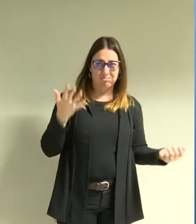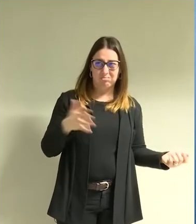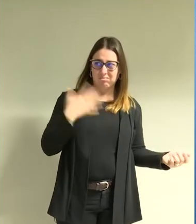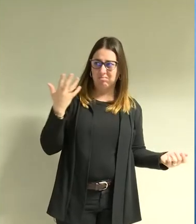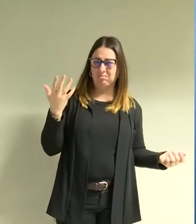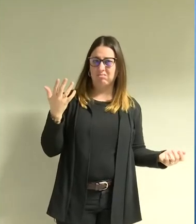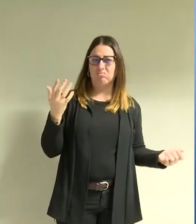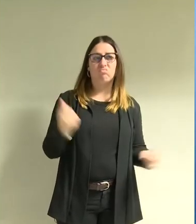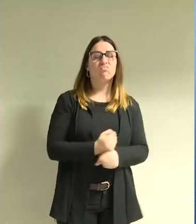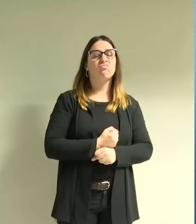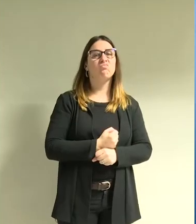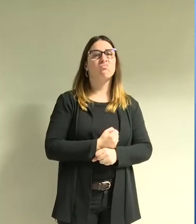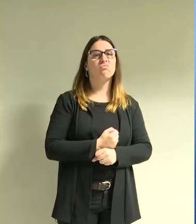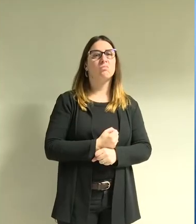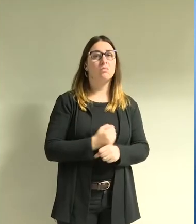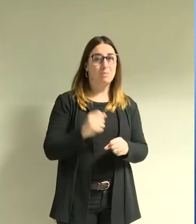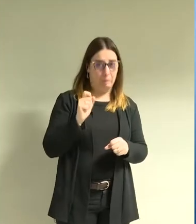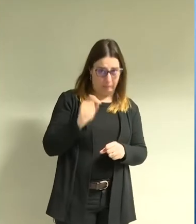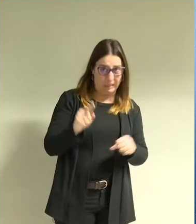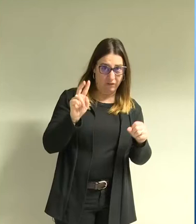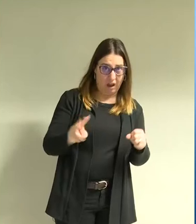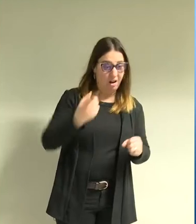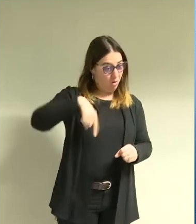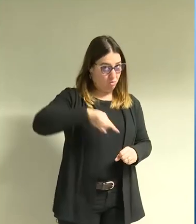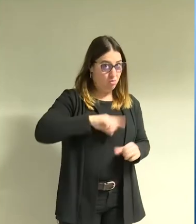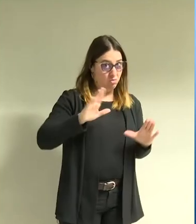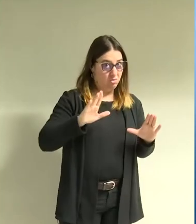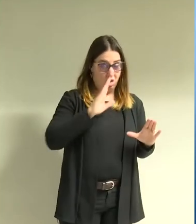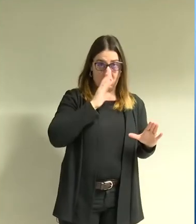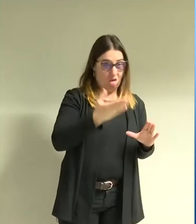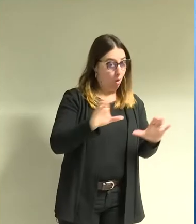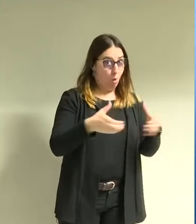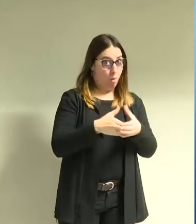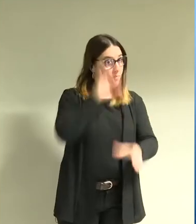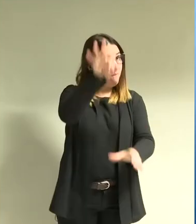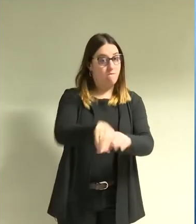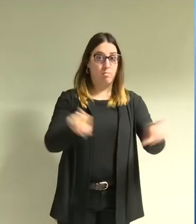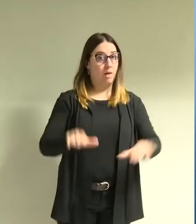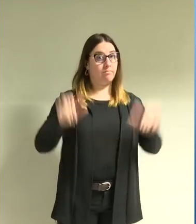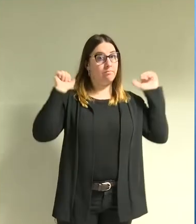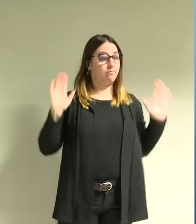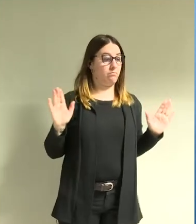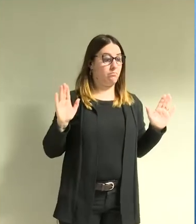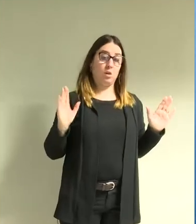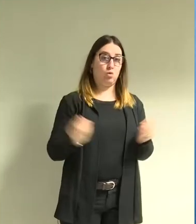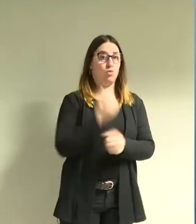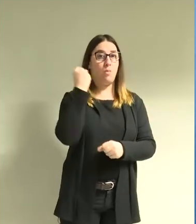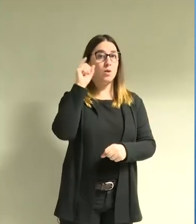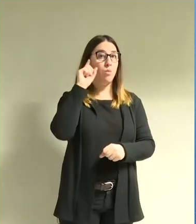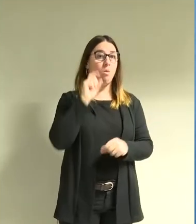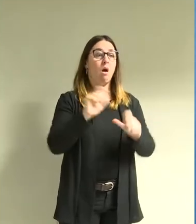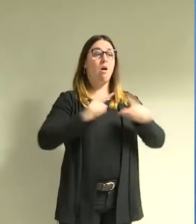ça très regrettable et si c'est bien cela évidemment notre groupe ne votera pas ce voeu c'est bien regrettable parce qu'ils avaient des choses à dire sur anatole